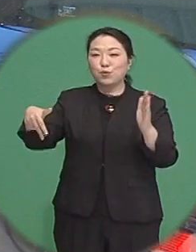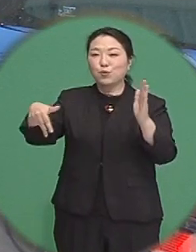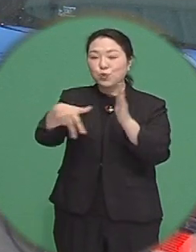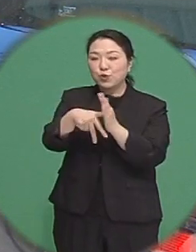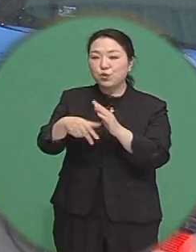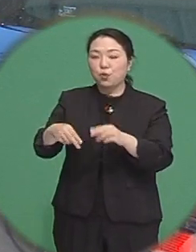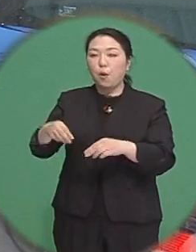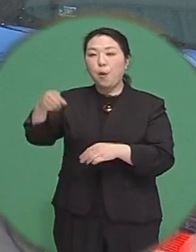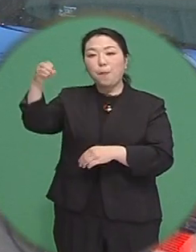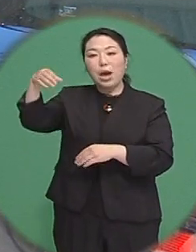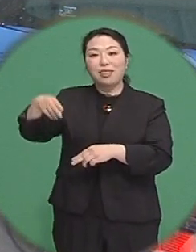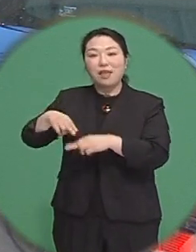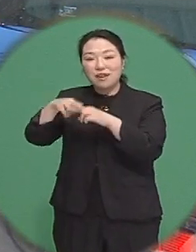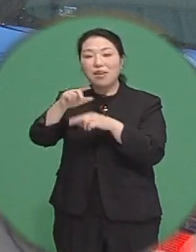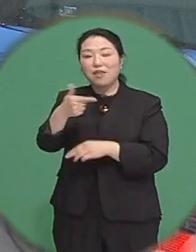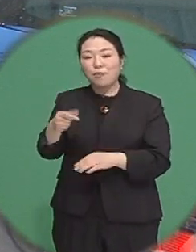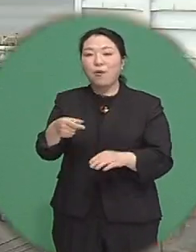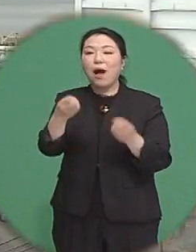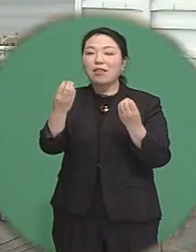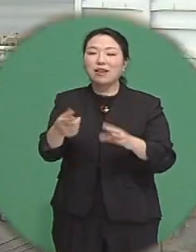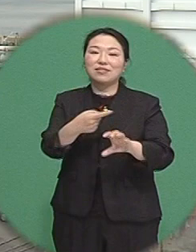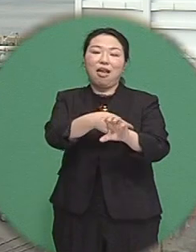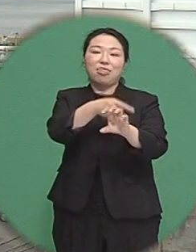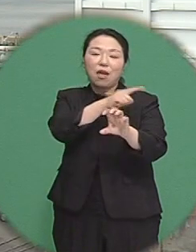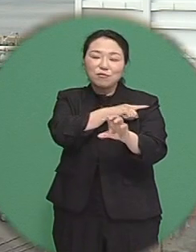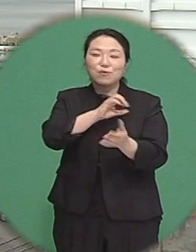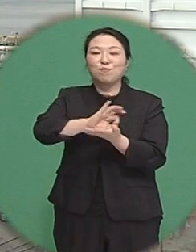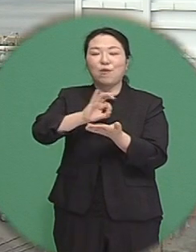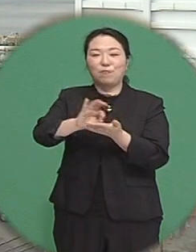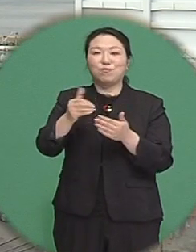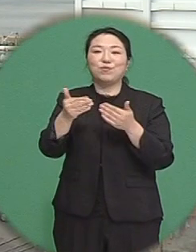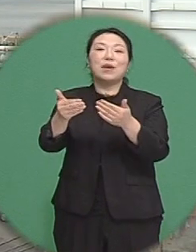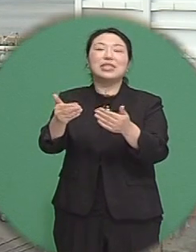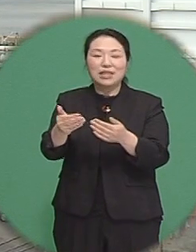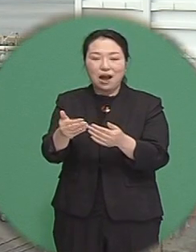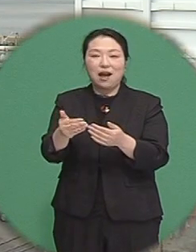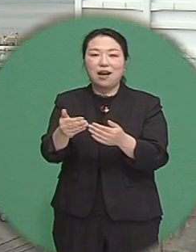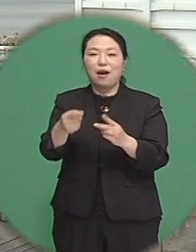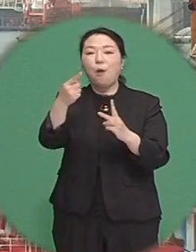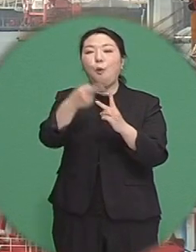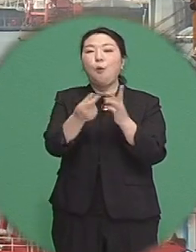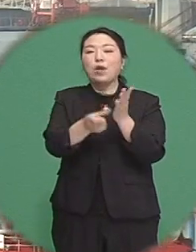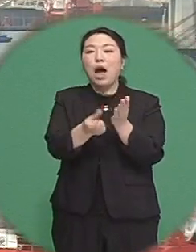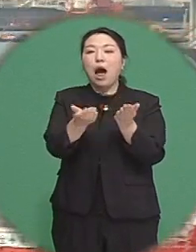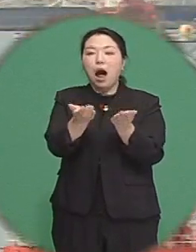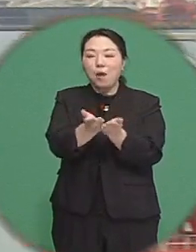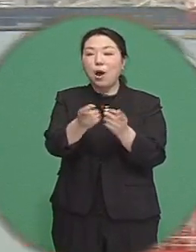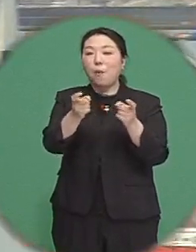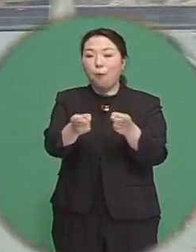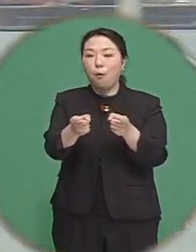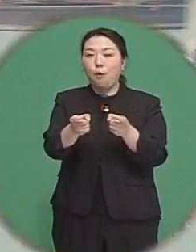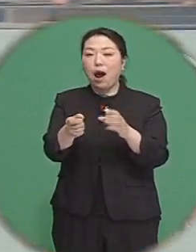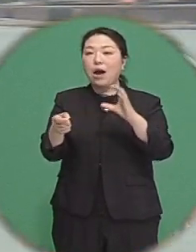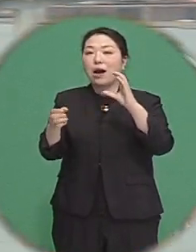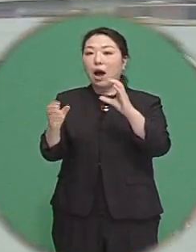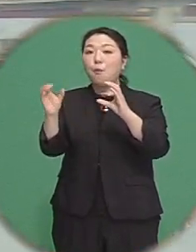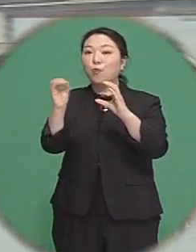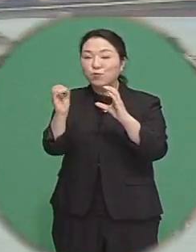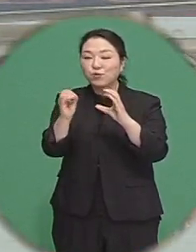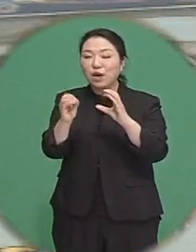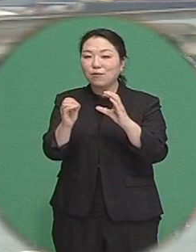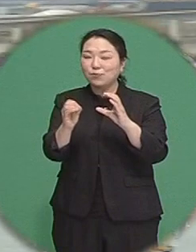積極的に進めてきました生高は国のカーボンニュートラルポートの検討対象となっています